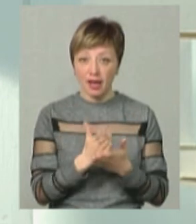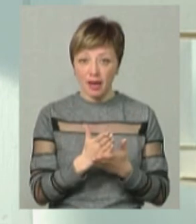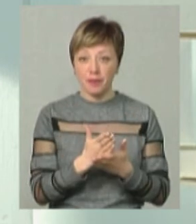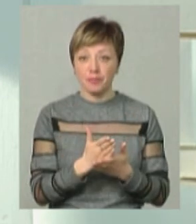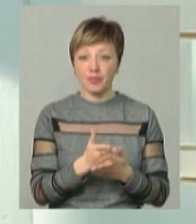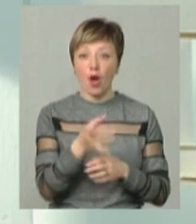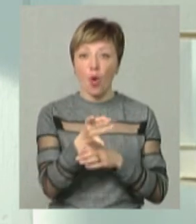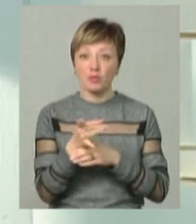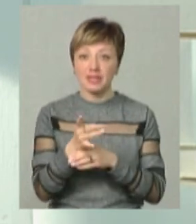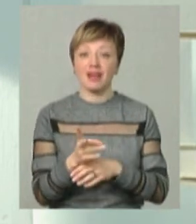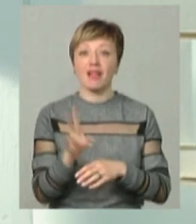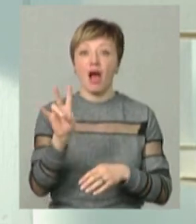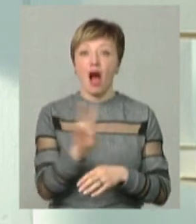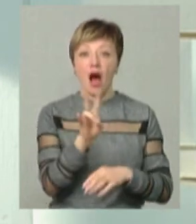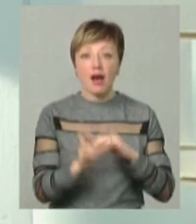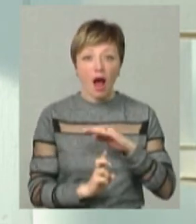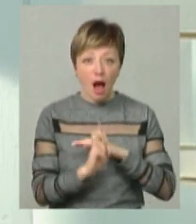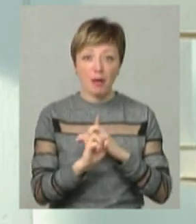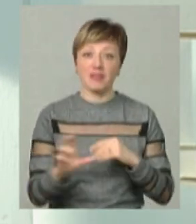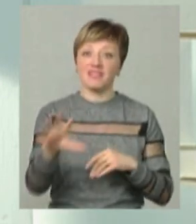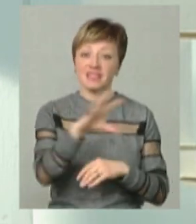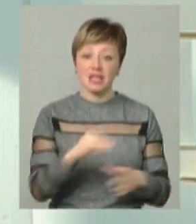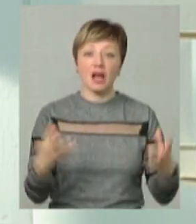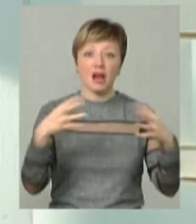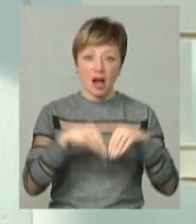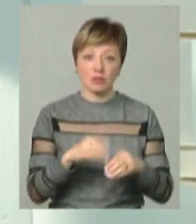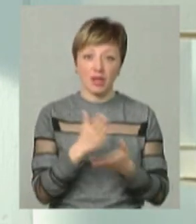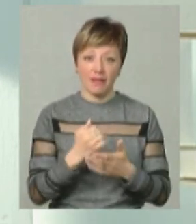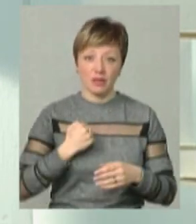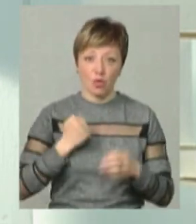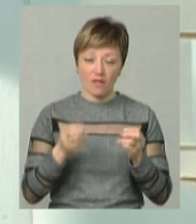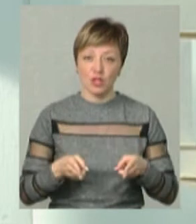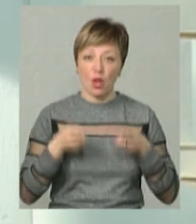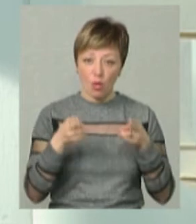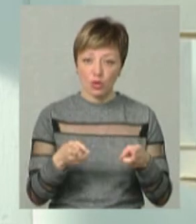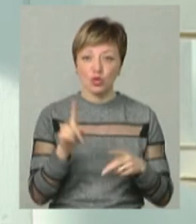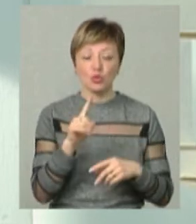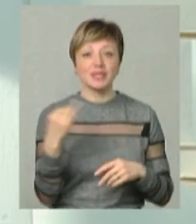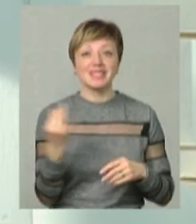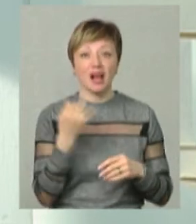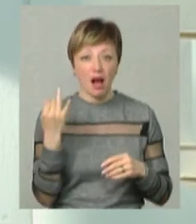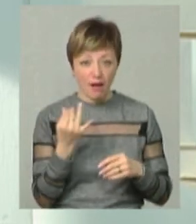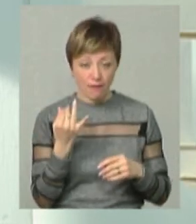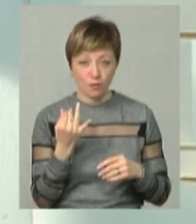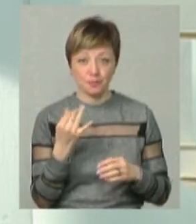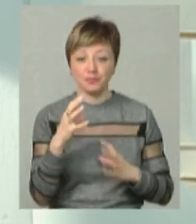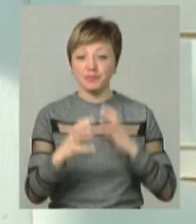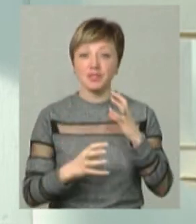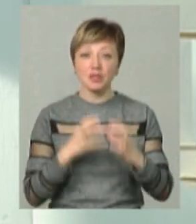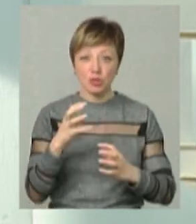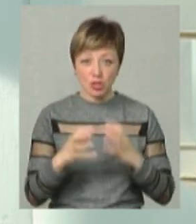також обстріли храмів. Тобто оце все разом, це і є військові злочини. І що цікаво, в